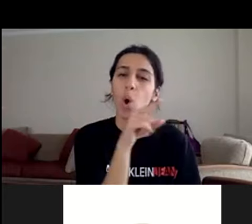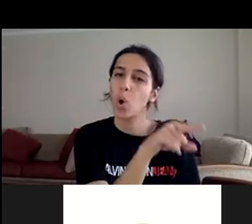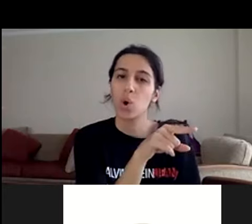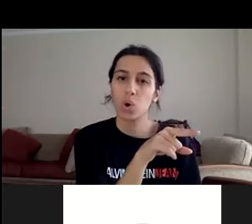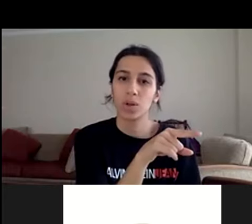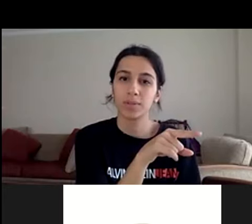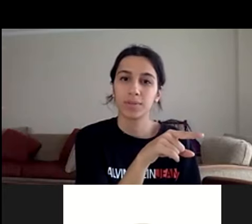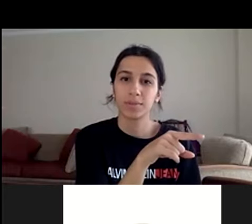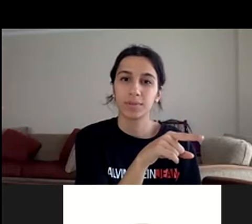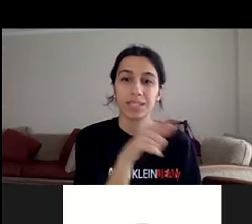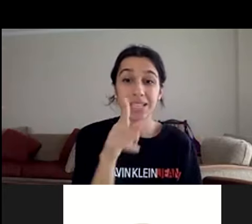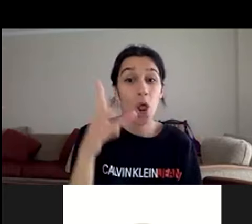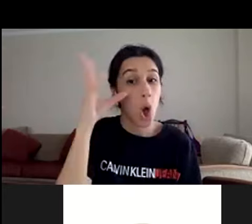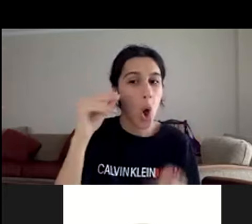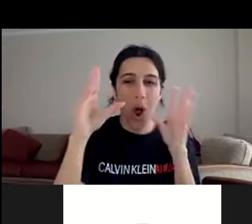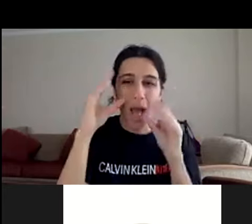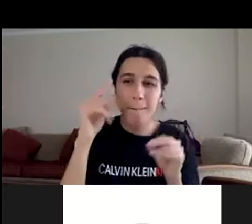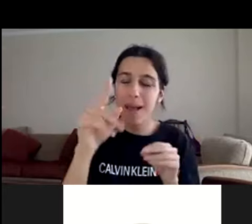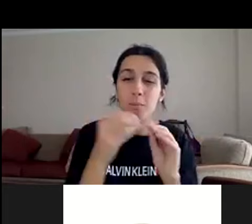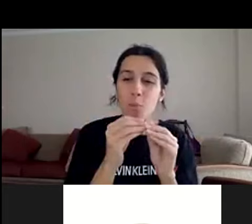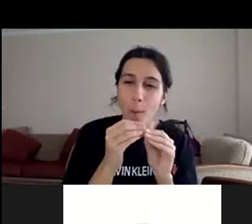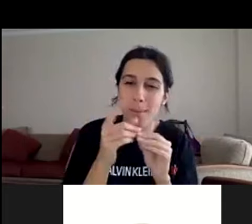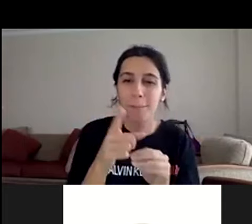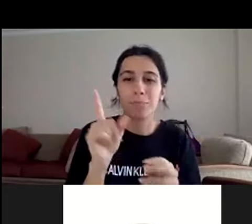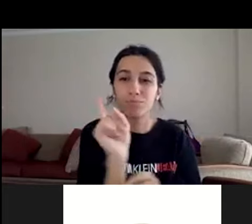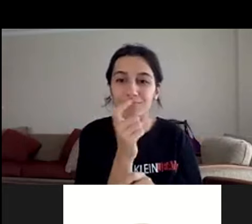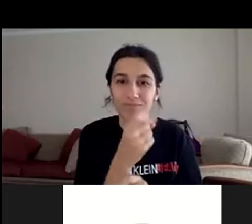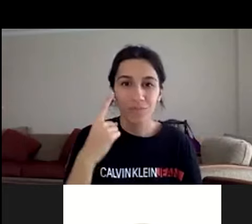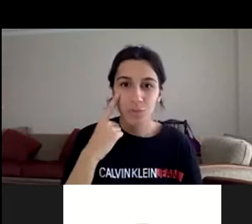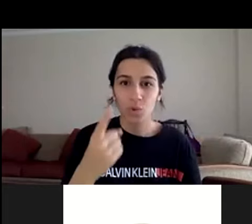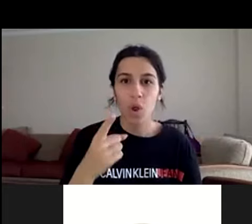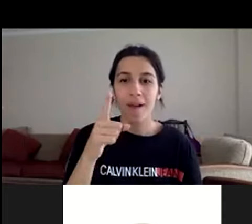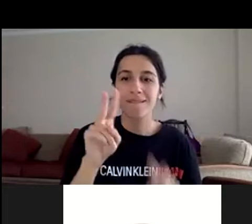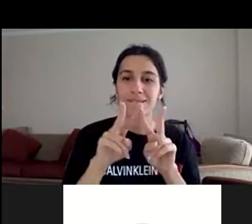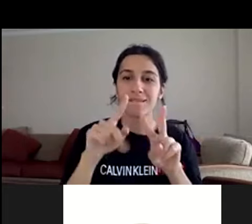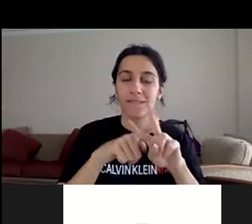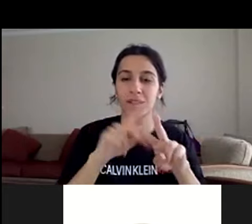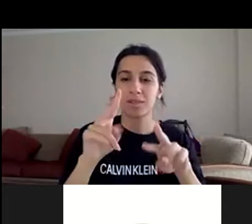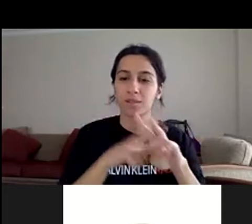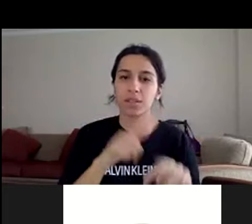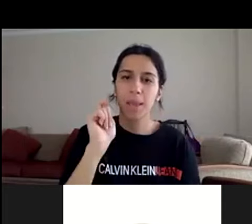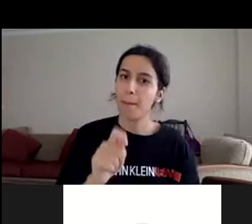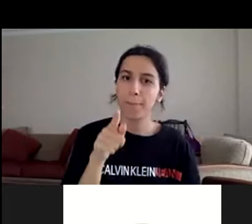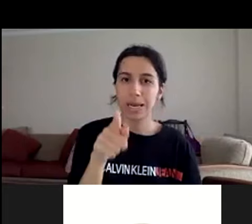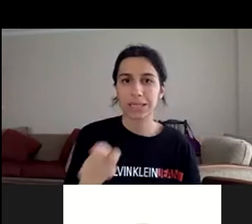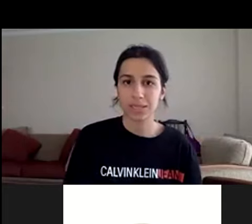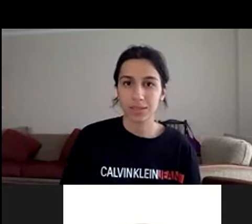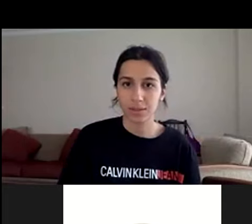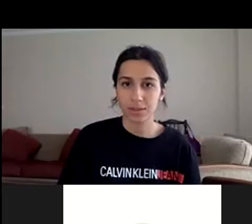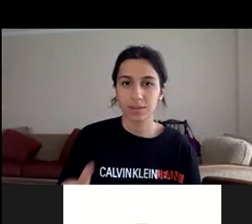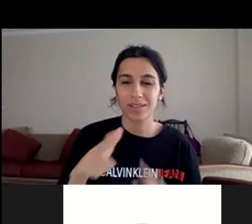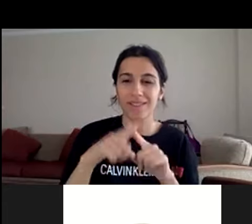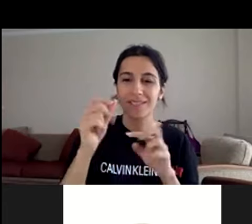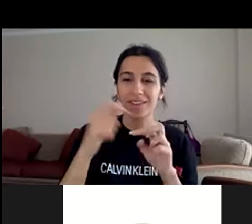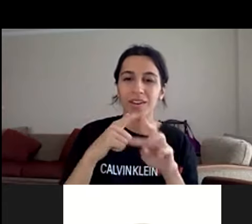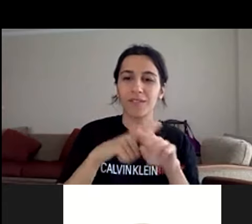en azından siz öğrenmek adına, problemlerin adını koyup teşhis etmek adına bu Wave eklentisiyle, Firefox'ta da var,